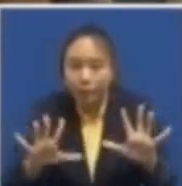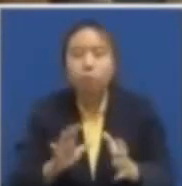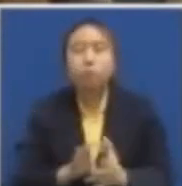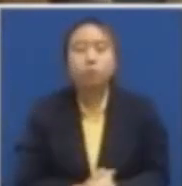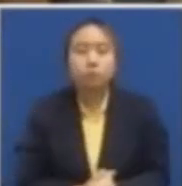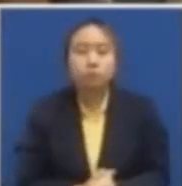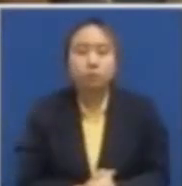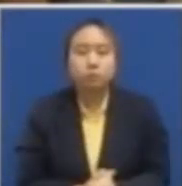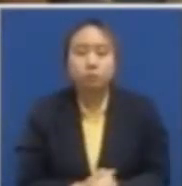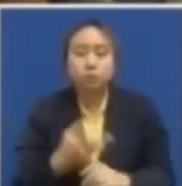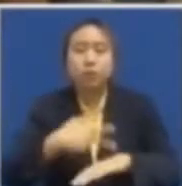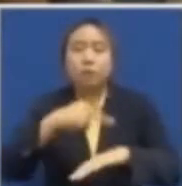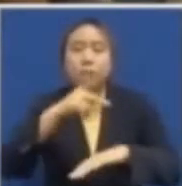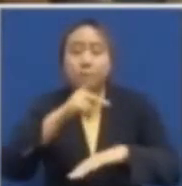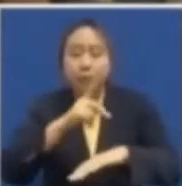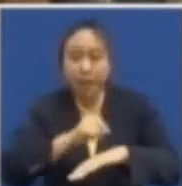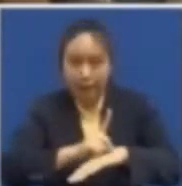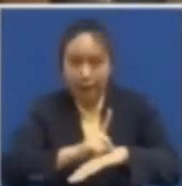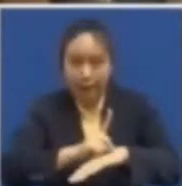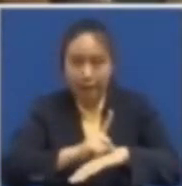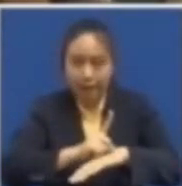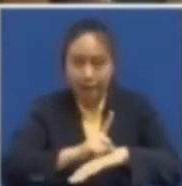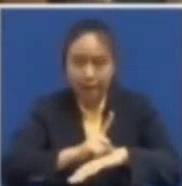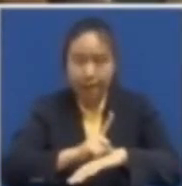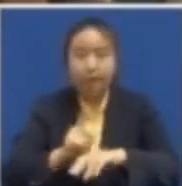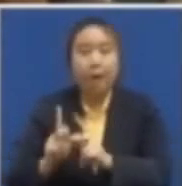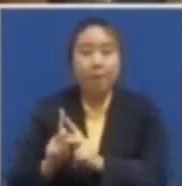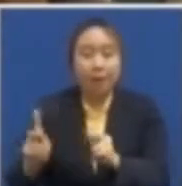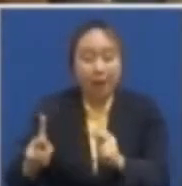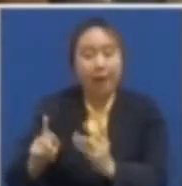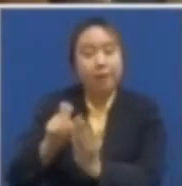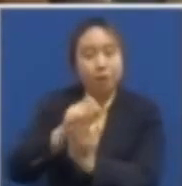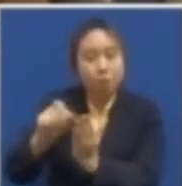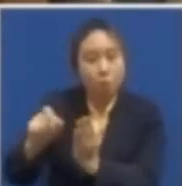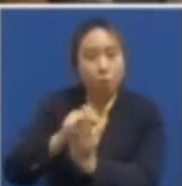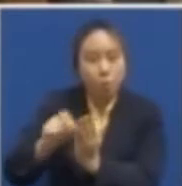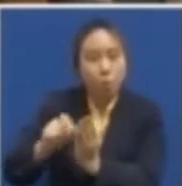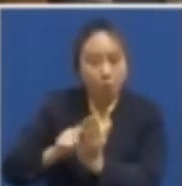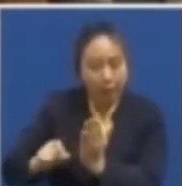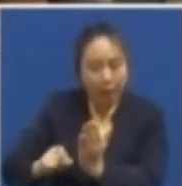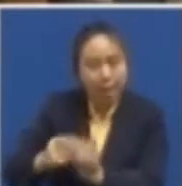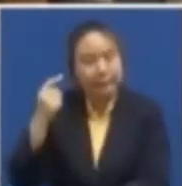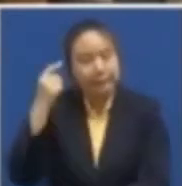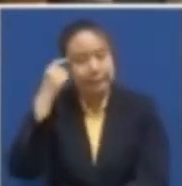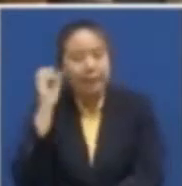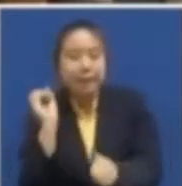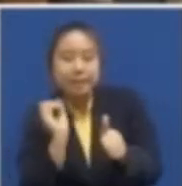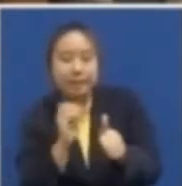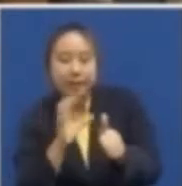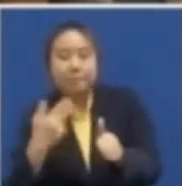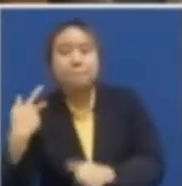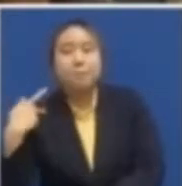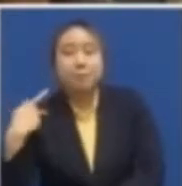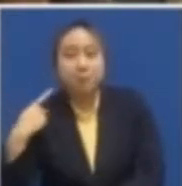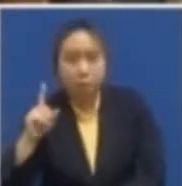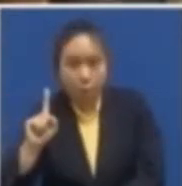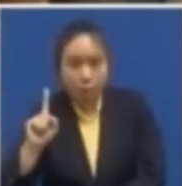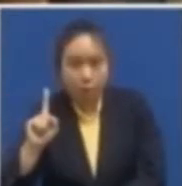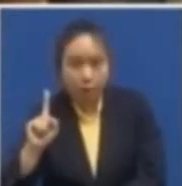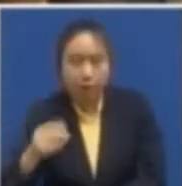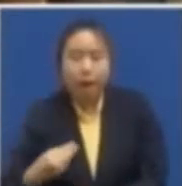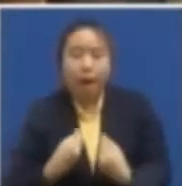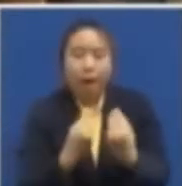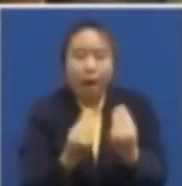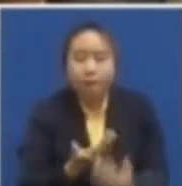ท่านประธานคณะกรรมการยกร่างก็ได้เสนอความคิดเห็นที่คิดว่าเป็นประโยชน์ต่อทุกฝ่